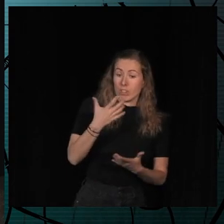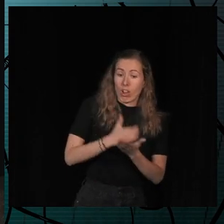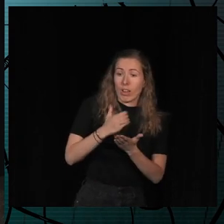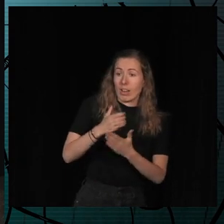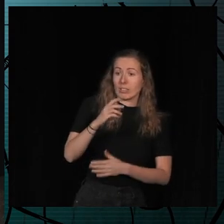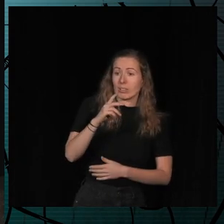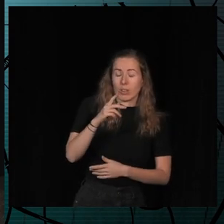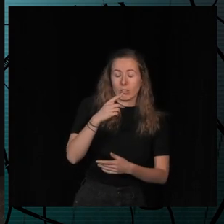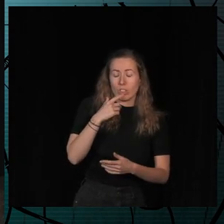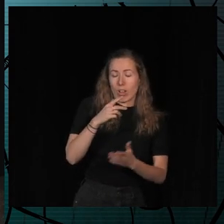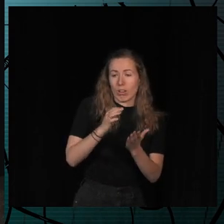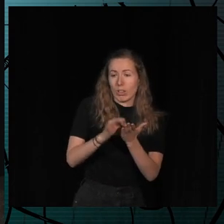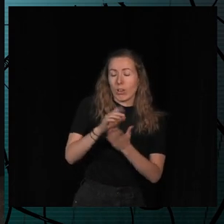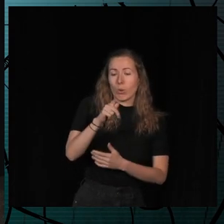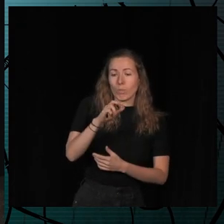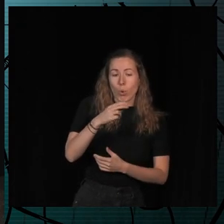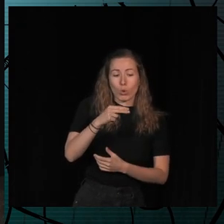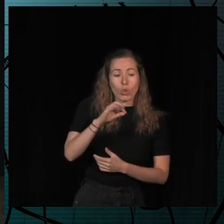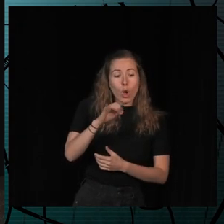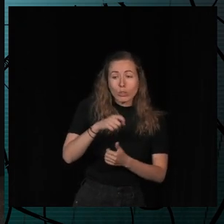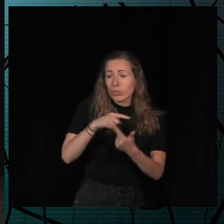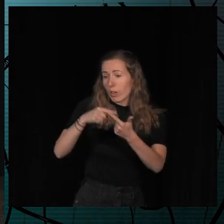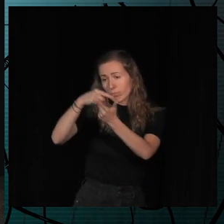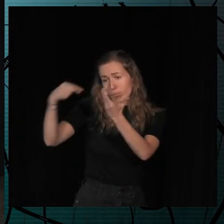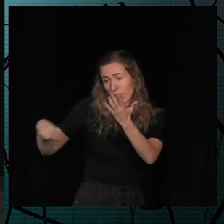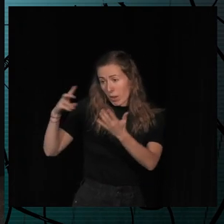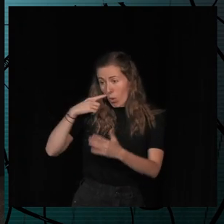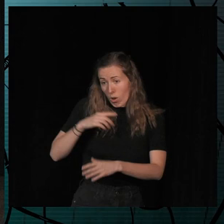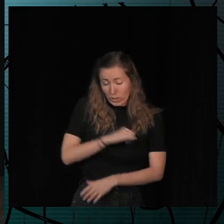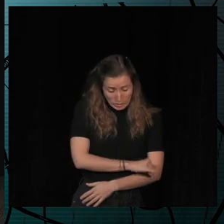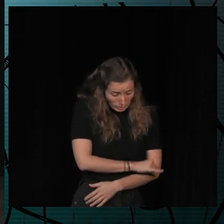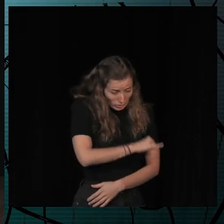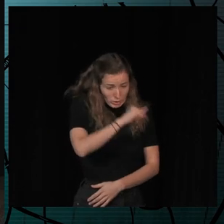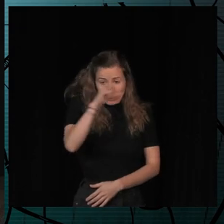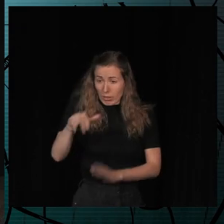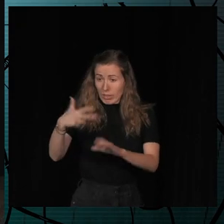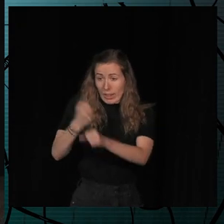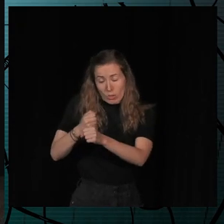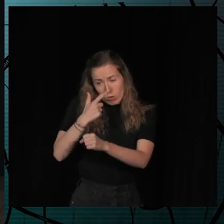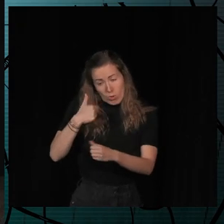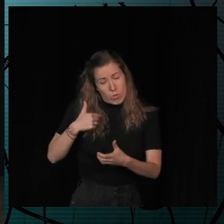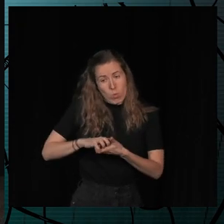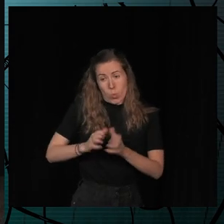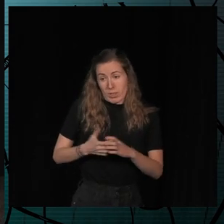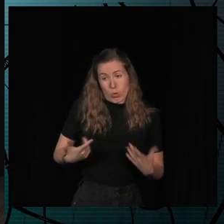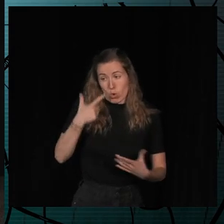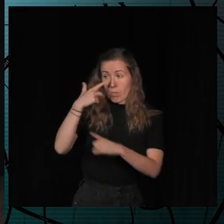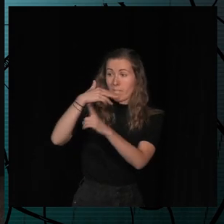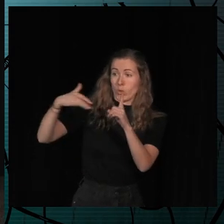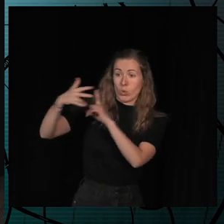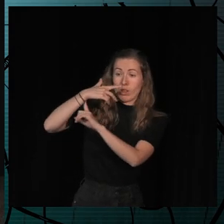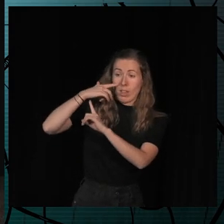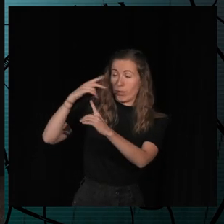WhatsApp en groupe classe donc ça me paraît très compliqué aujourd'hui de tenir aussi ce cadre là parce qu'on est dans une injonction qui est